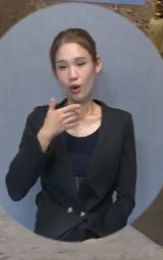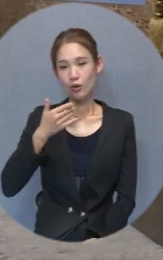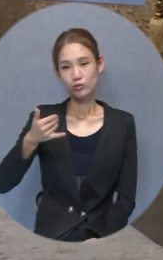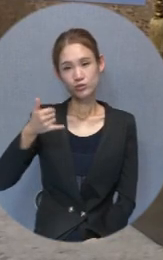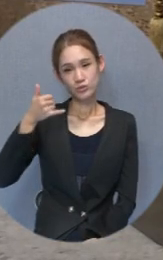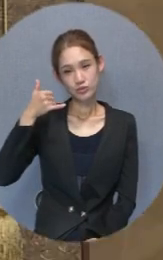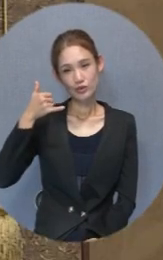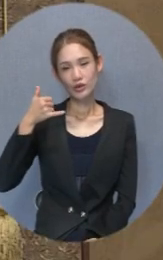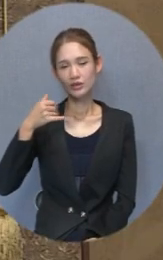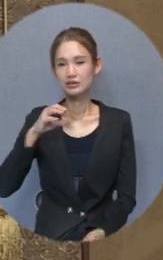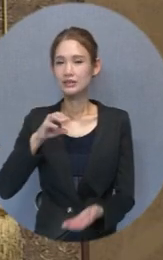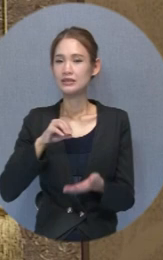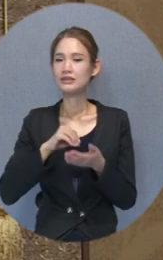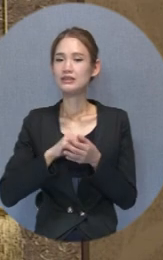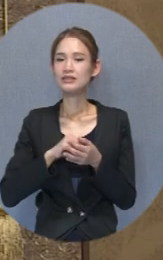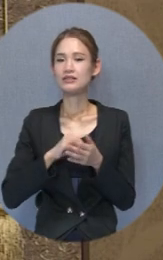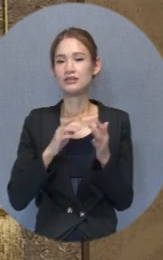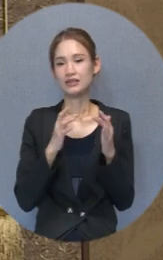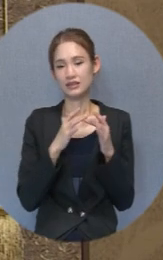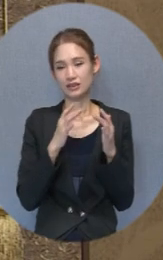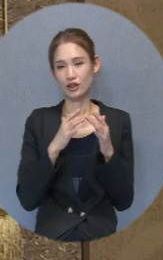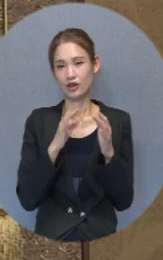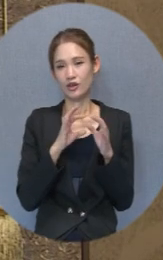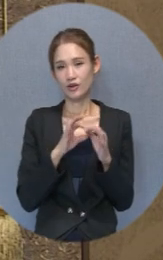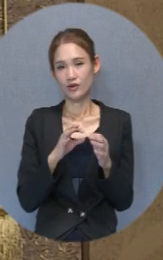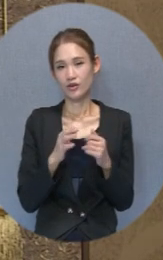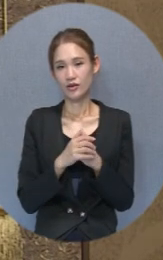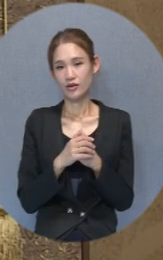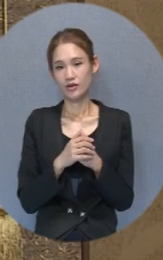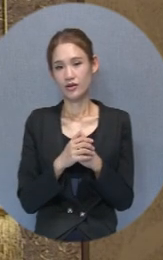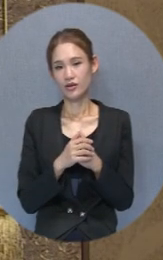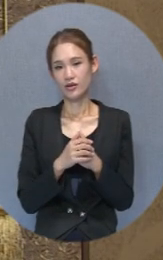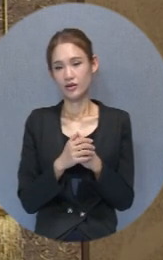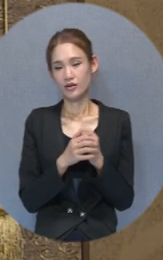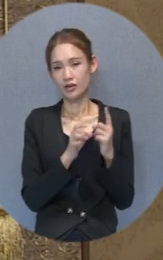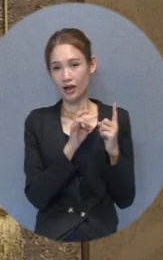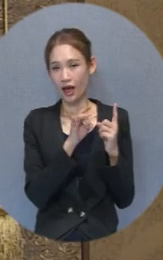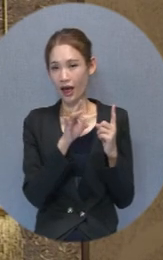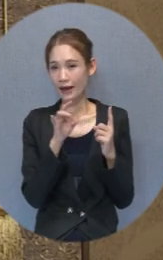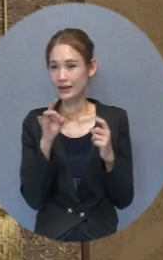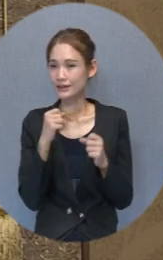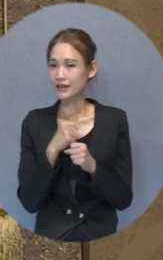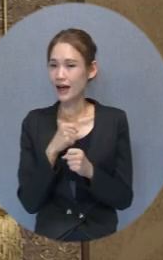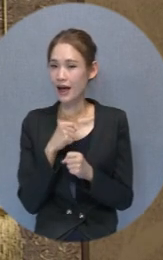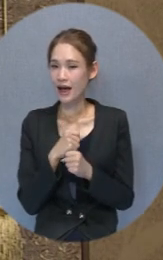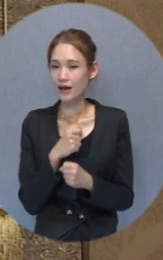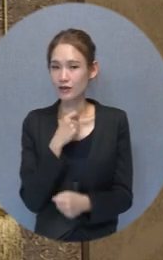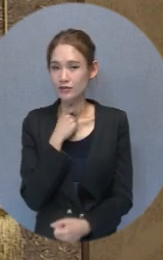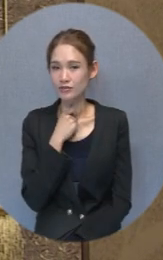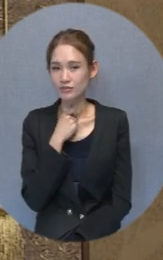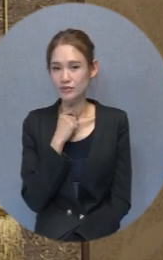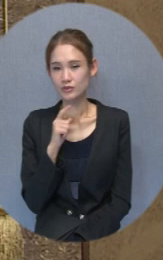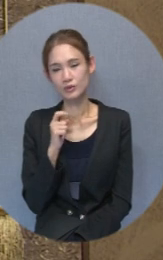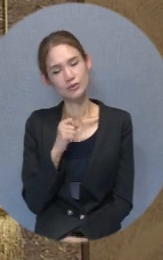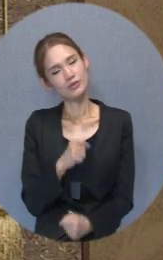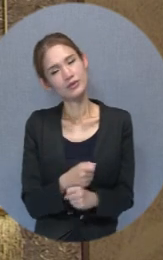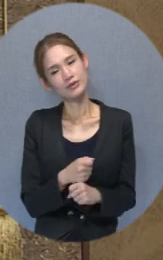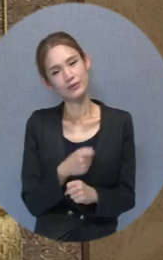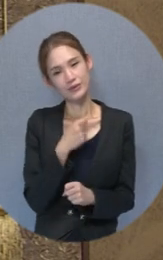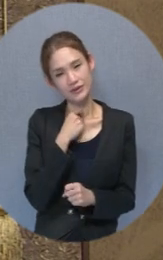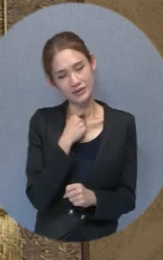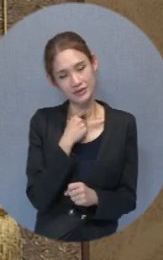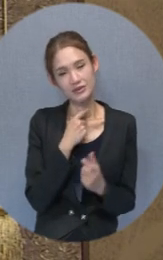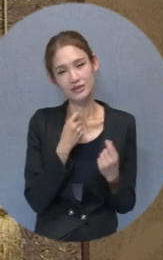네. 그러니까 신청은 온라인에 저희가 뭐 하나씩 만들어 보고 싶다. 어떤 건지 만들어 보고 싶다